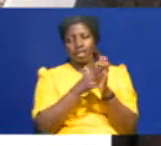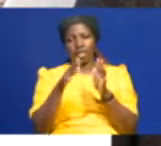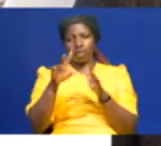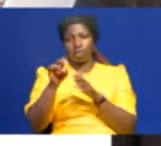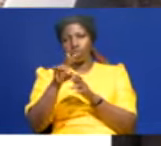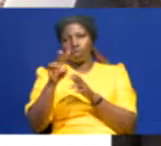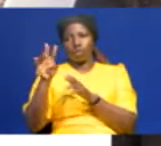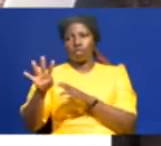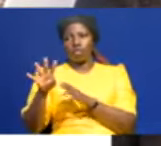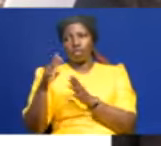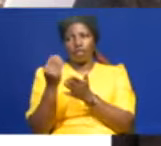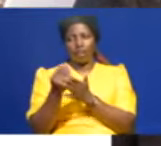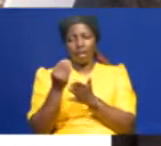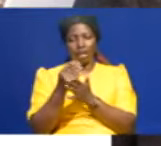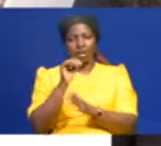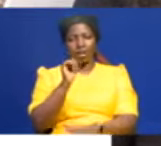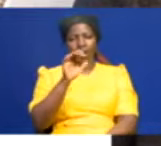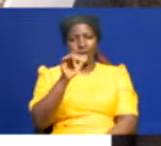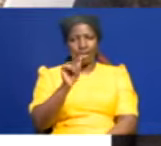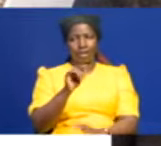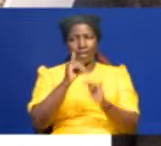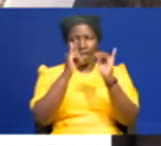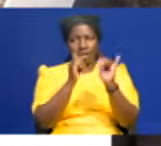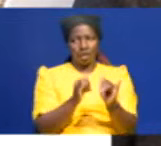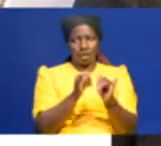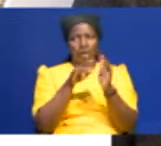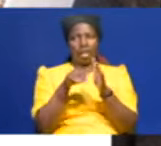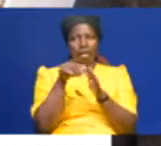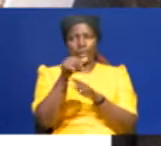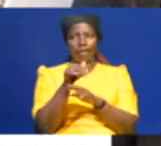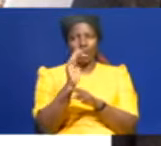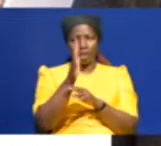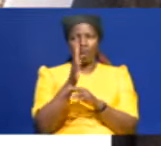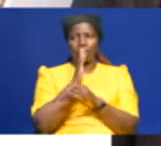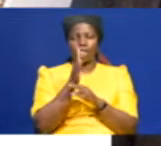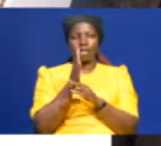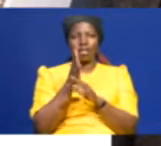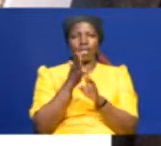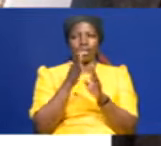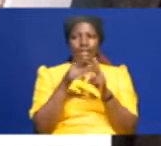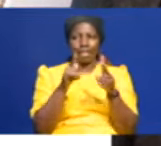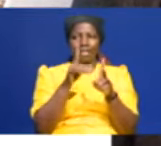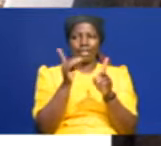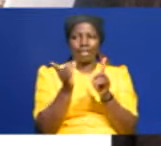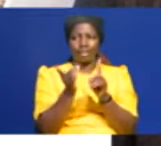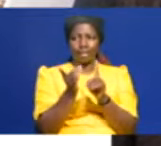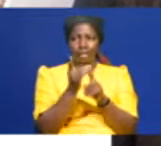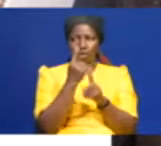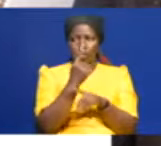2023-2024 Financial Act. The new packs will be backdated to